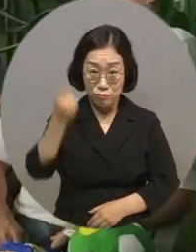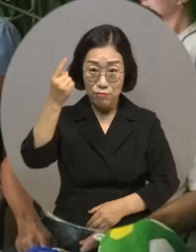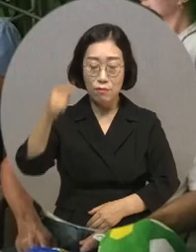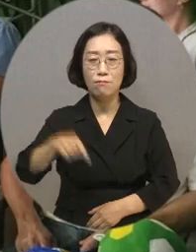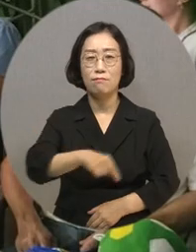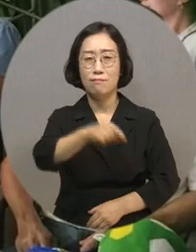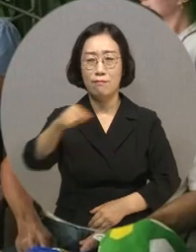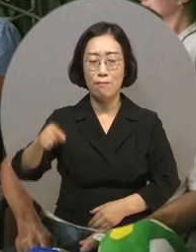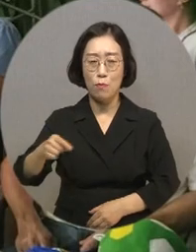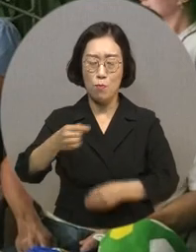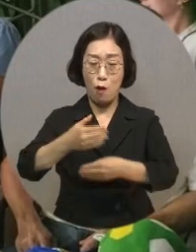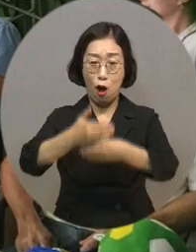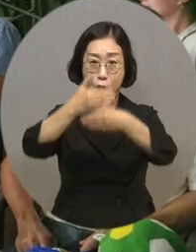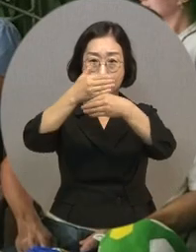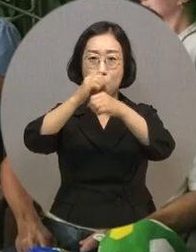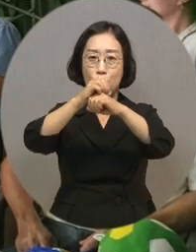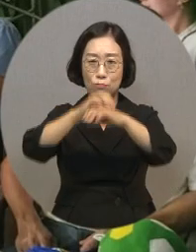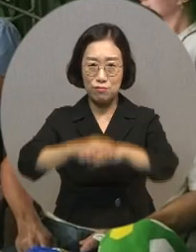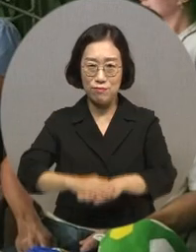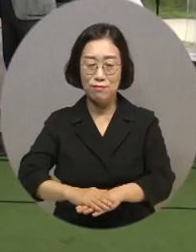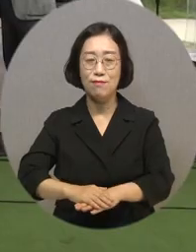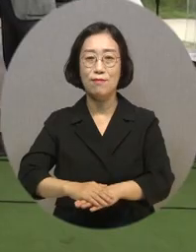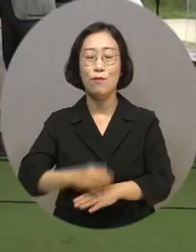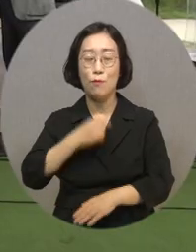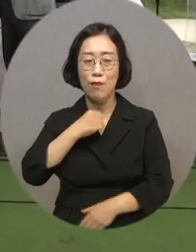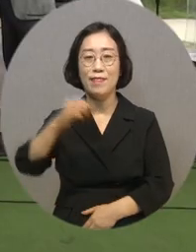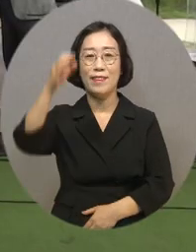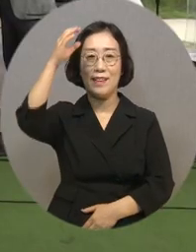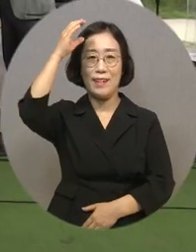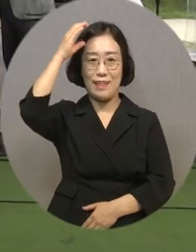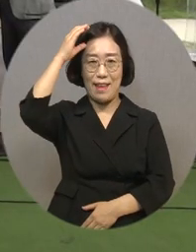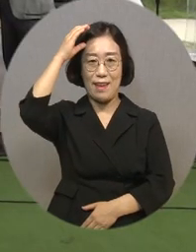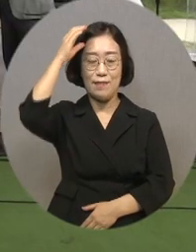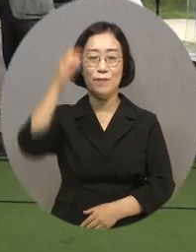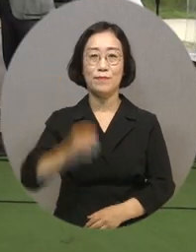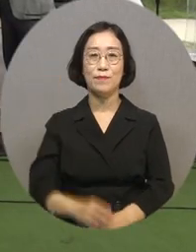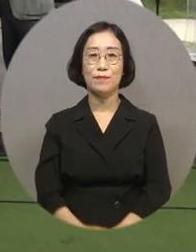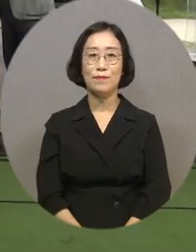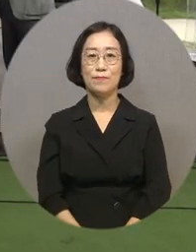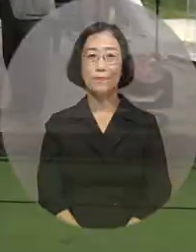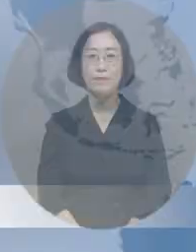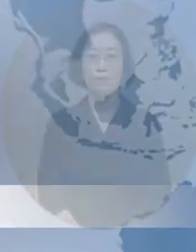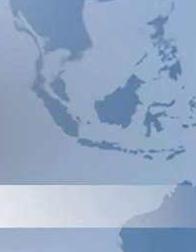않는 벽이 허물어져 가길 기대해봅니다. 복지TV 경기방송 정선입니다.